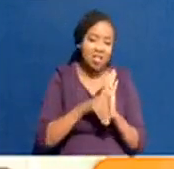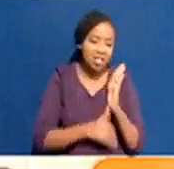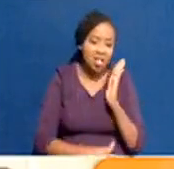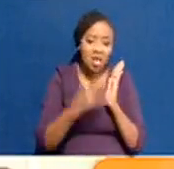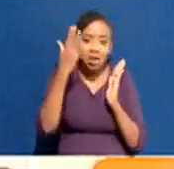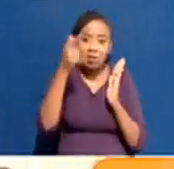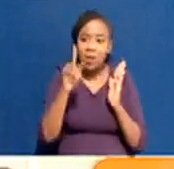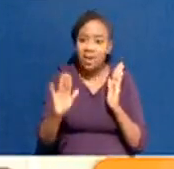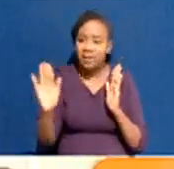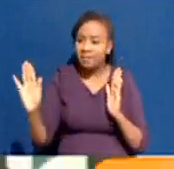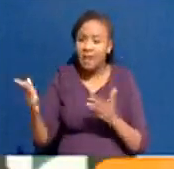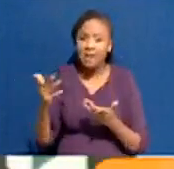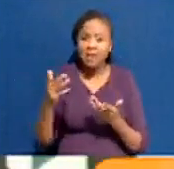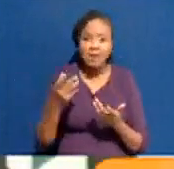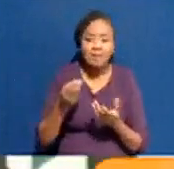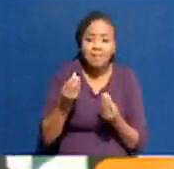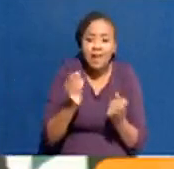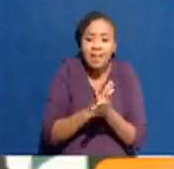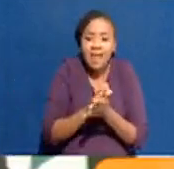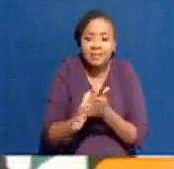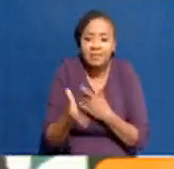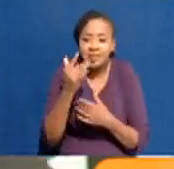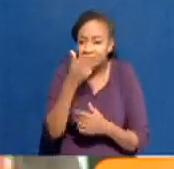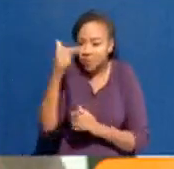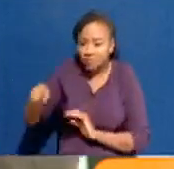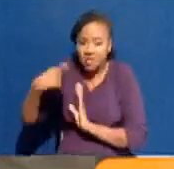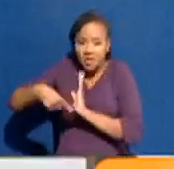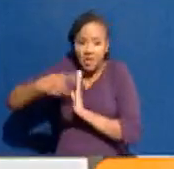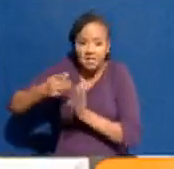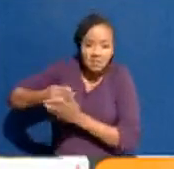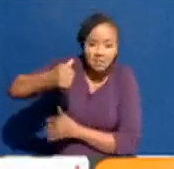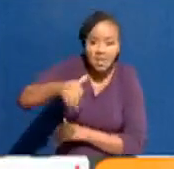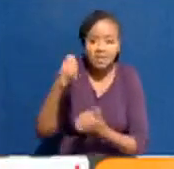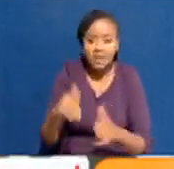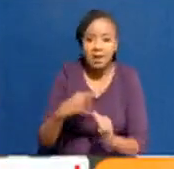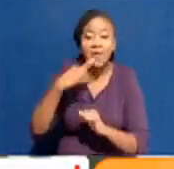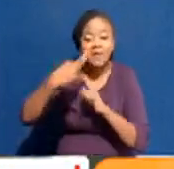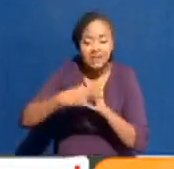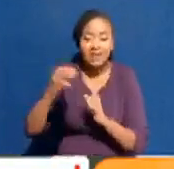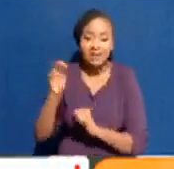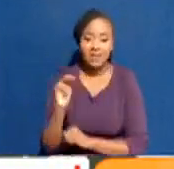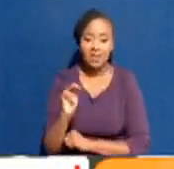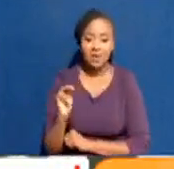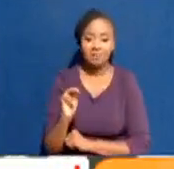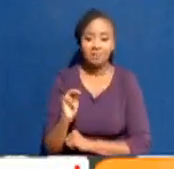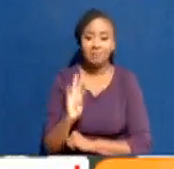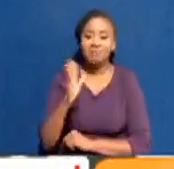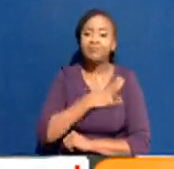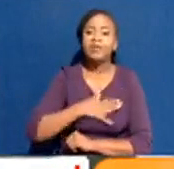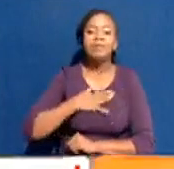owed almost 800 million. Chukua nafasi, fanya chochote ambacho unaweza fanya. Usiconsult hata